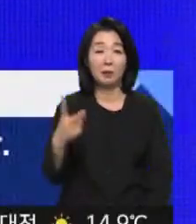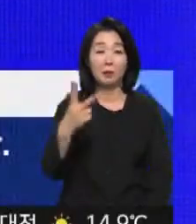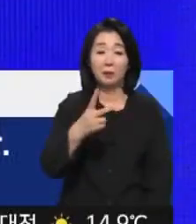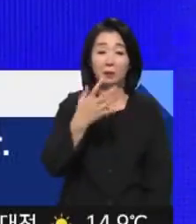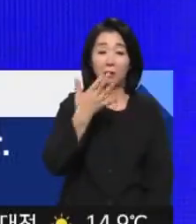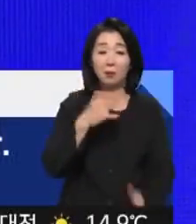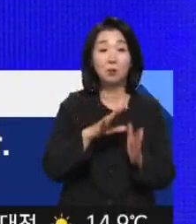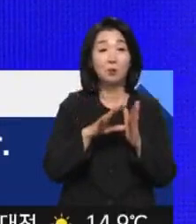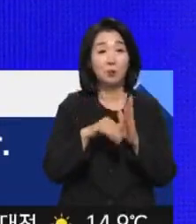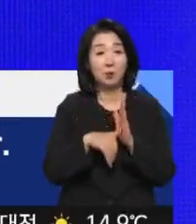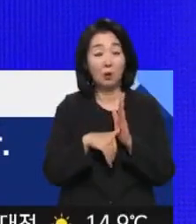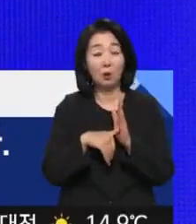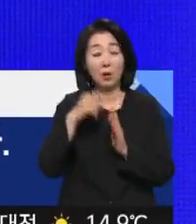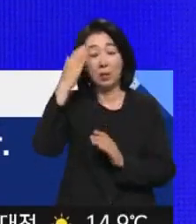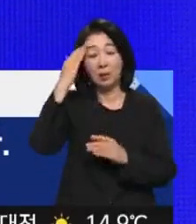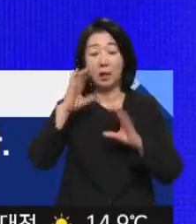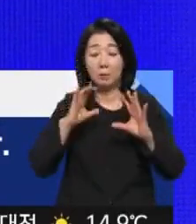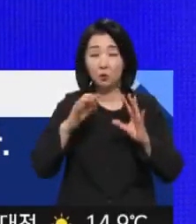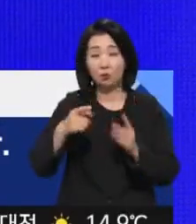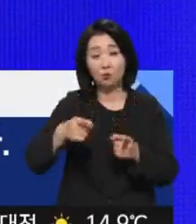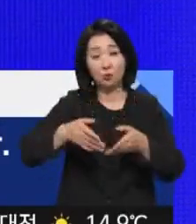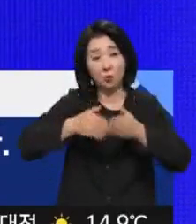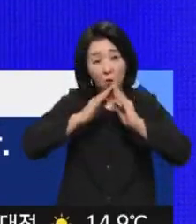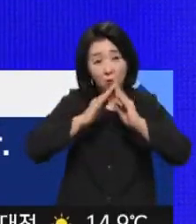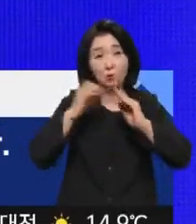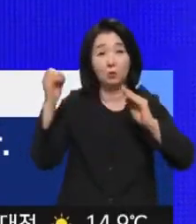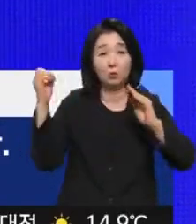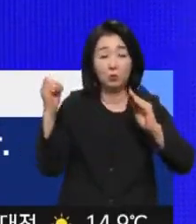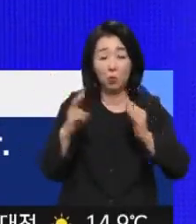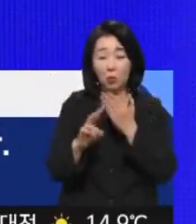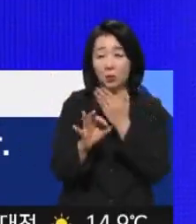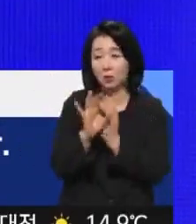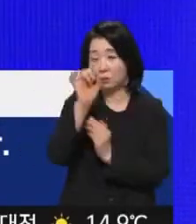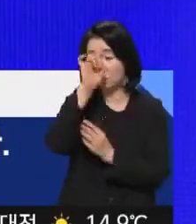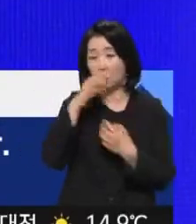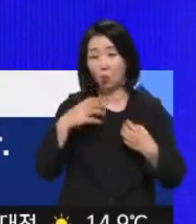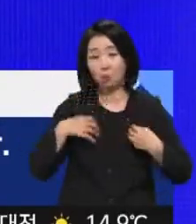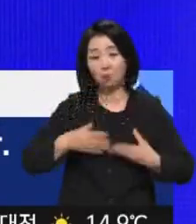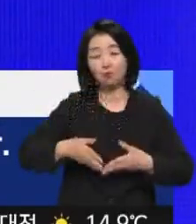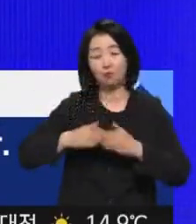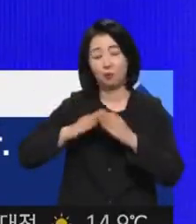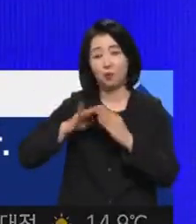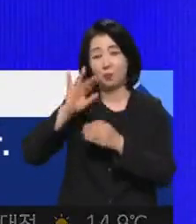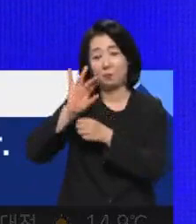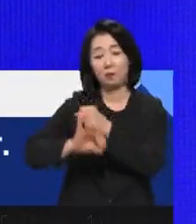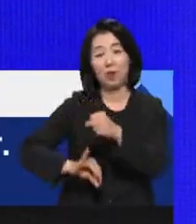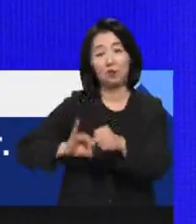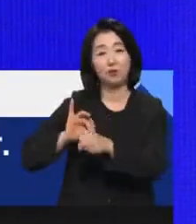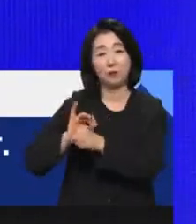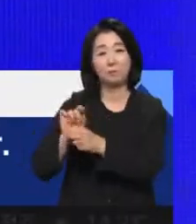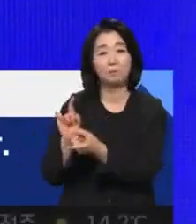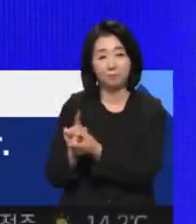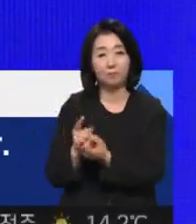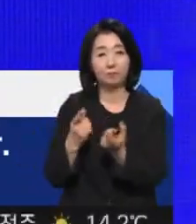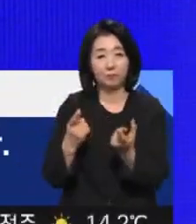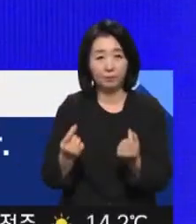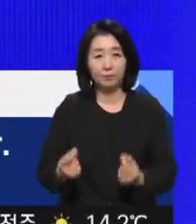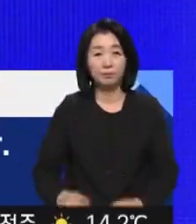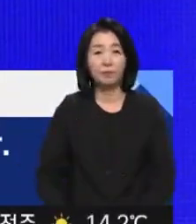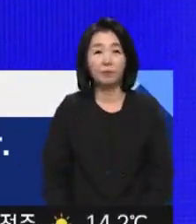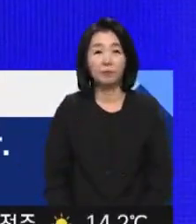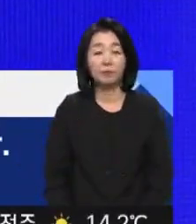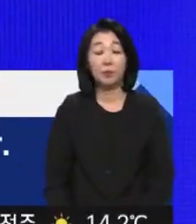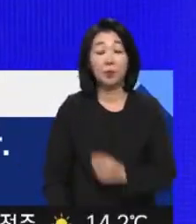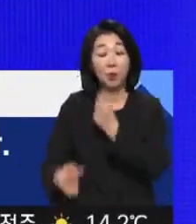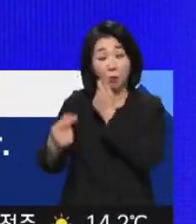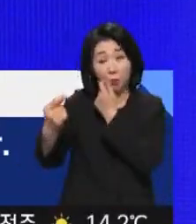2019년은 대한민국 건국과 임시정부 수립 100주년을 맞는 해입니다. 보수나